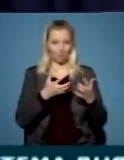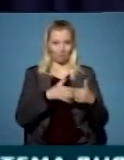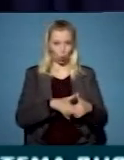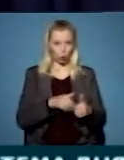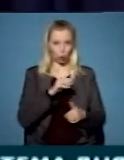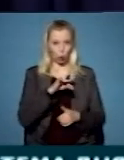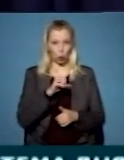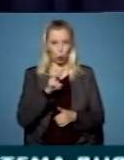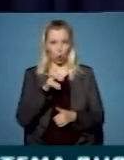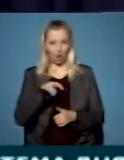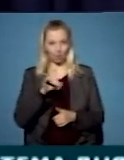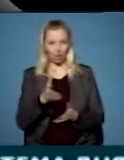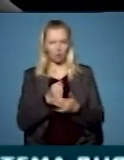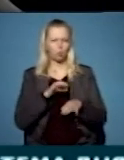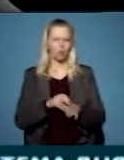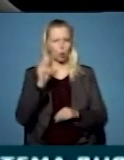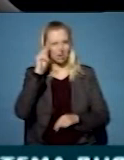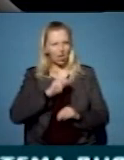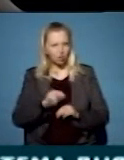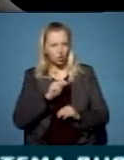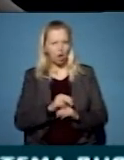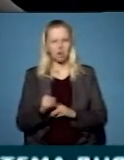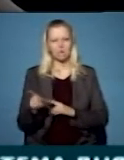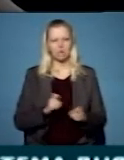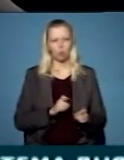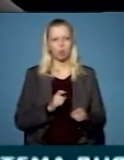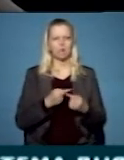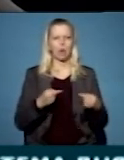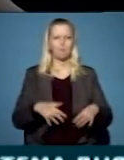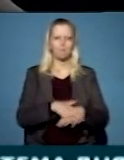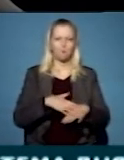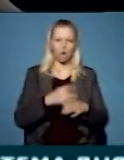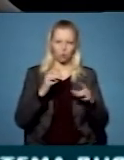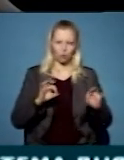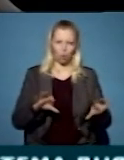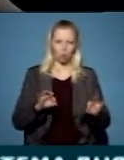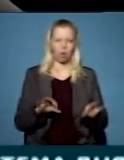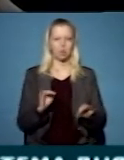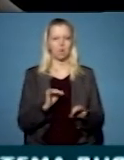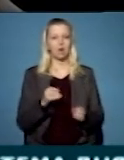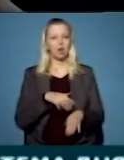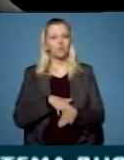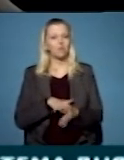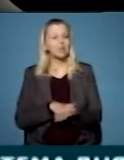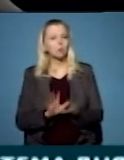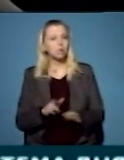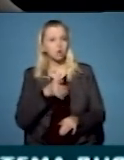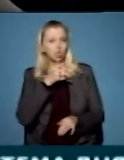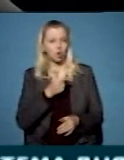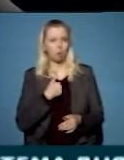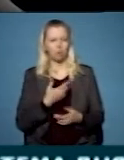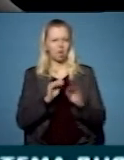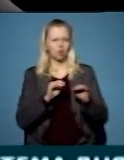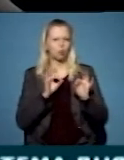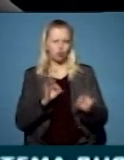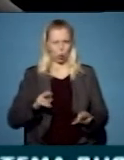ми проводили навчання, залучали засоби масової інформації і витрачаємо не тільки час, ми не складаємо